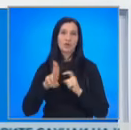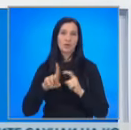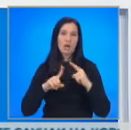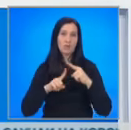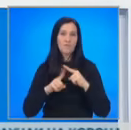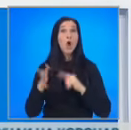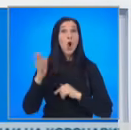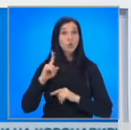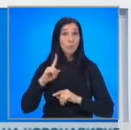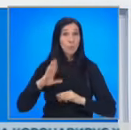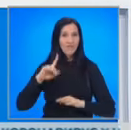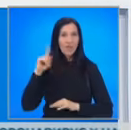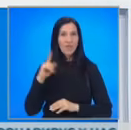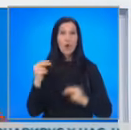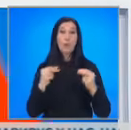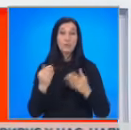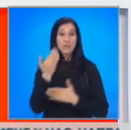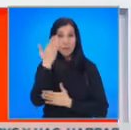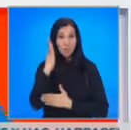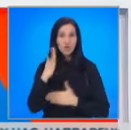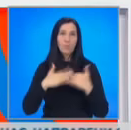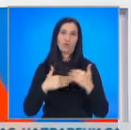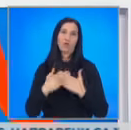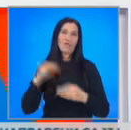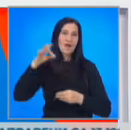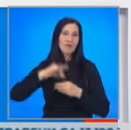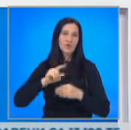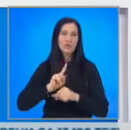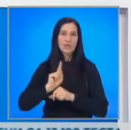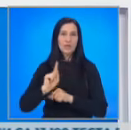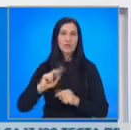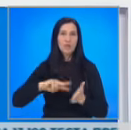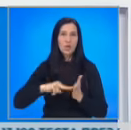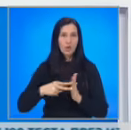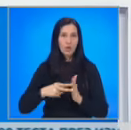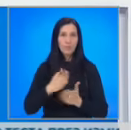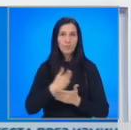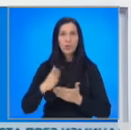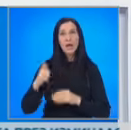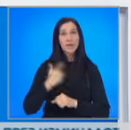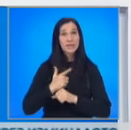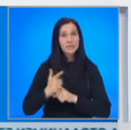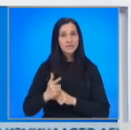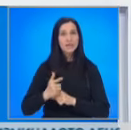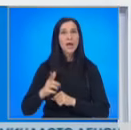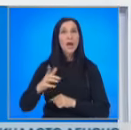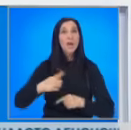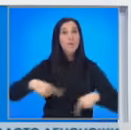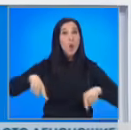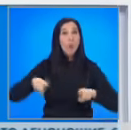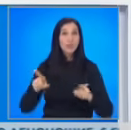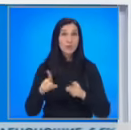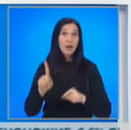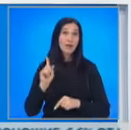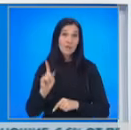Цветозар Томов. Още от първия си ден комисията започна и подготовката на вота на 11 юли. До края на седмицата при областните